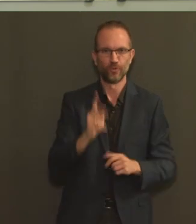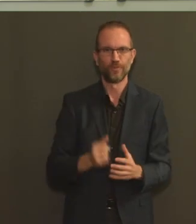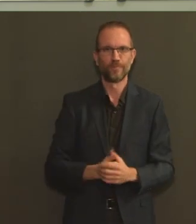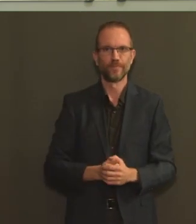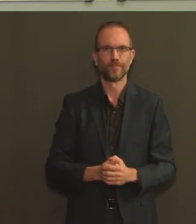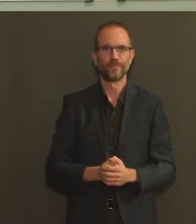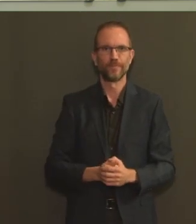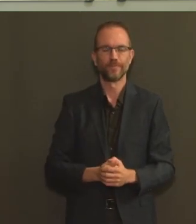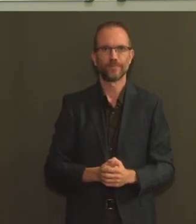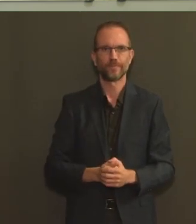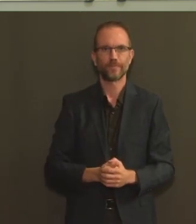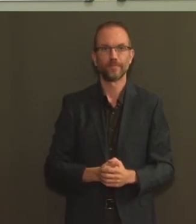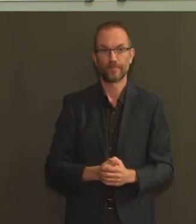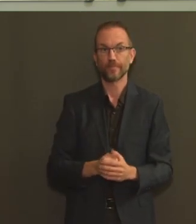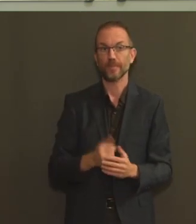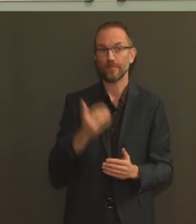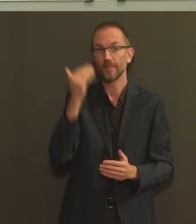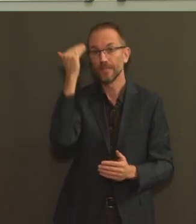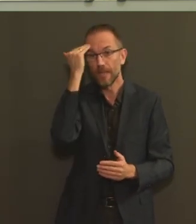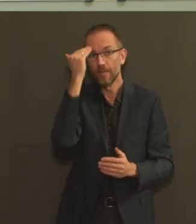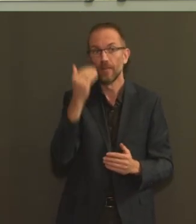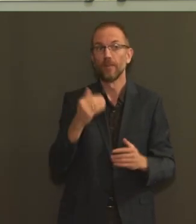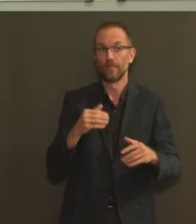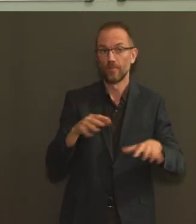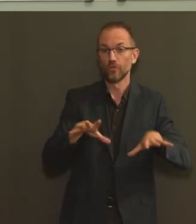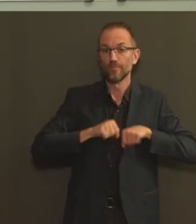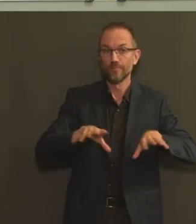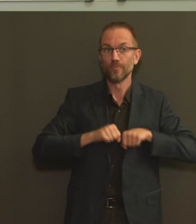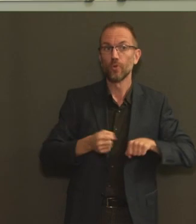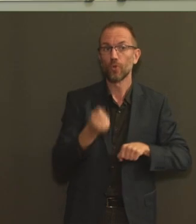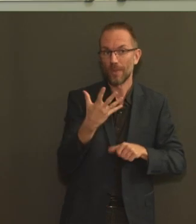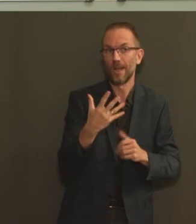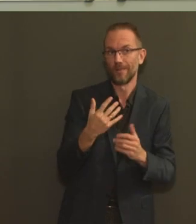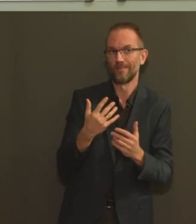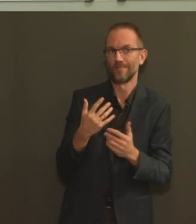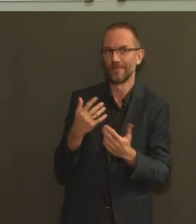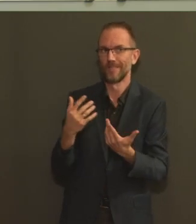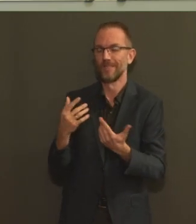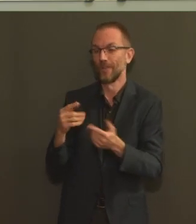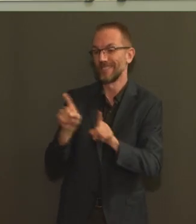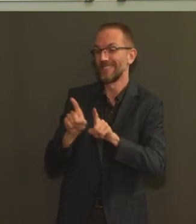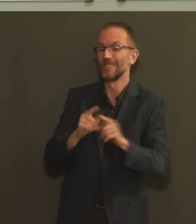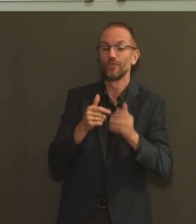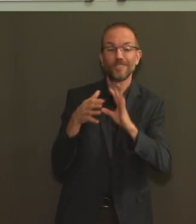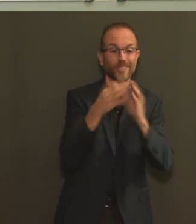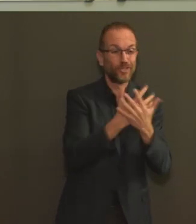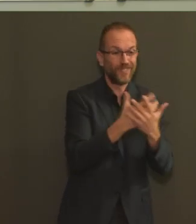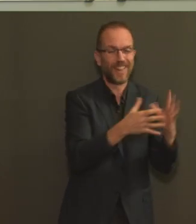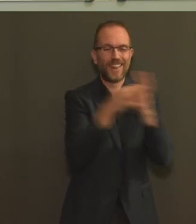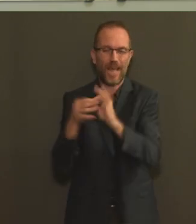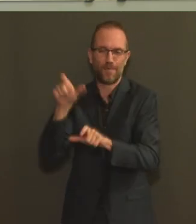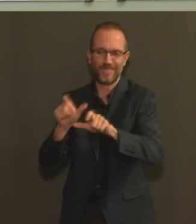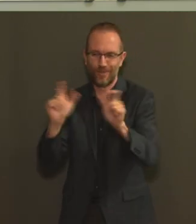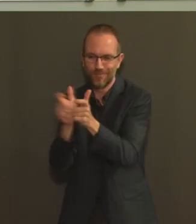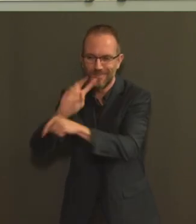du testing, du nombre de tests qui sont pratiqués, ce qui n'est pas le cas des hospitalisations. Et heureusement, comme on l'a dit aussi,